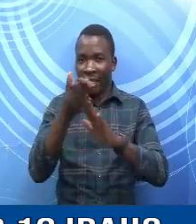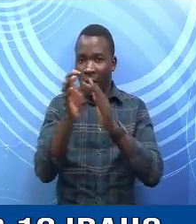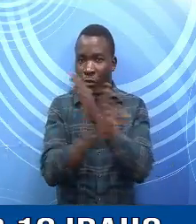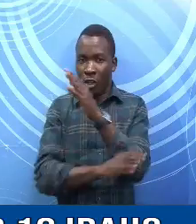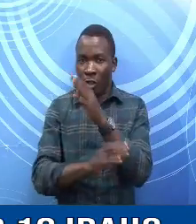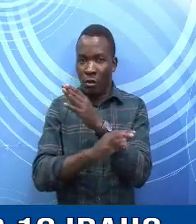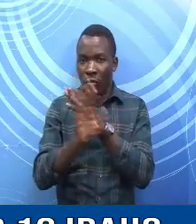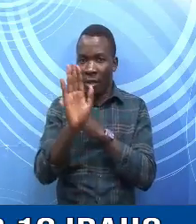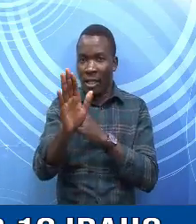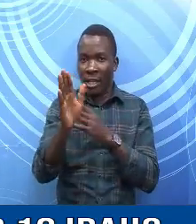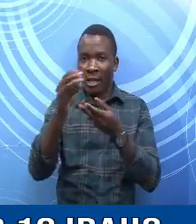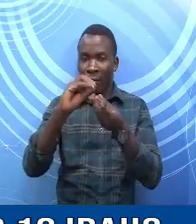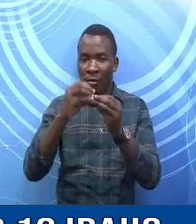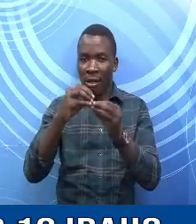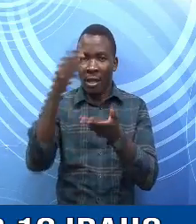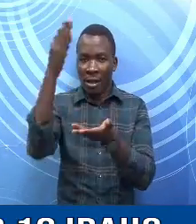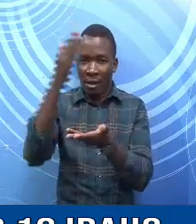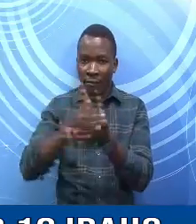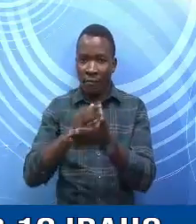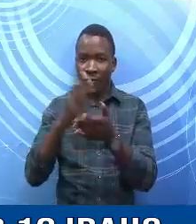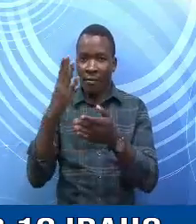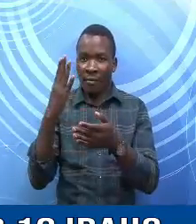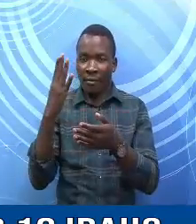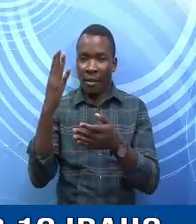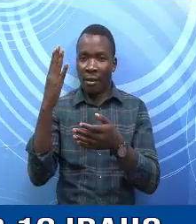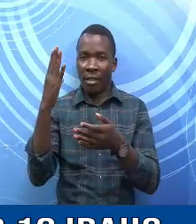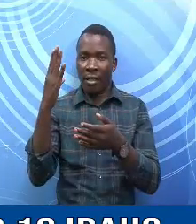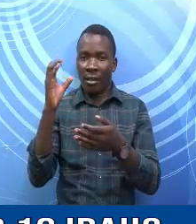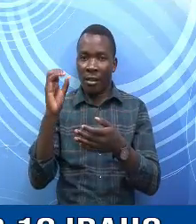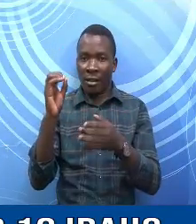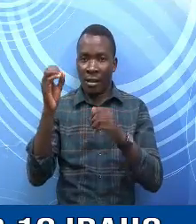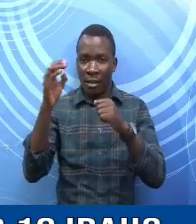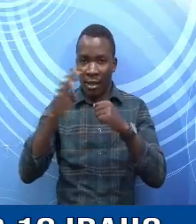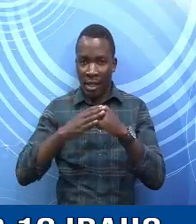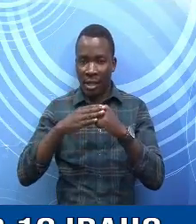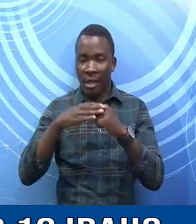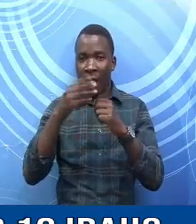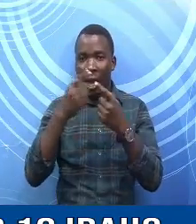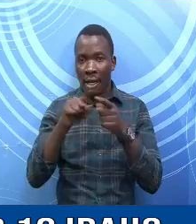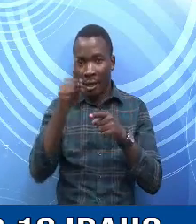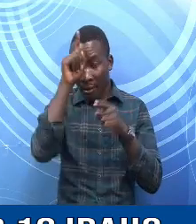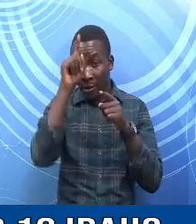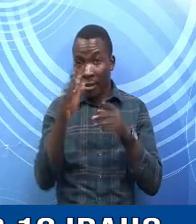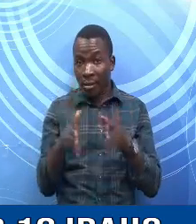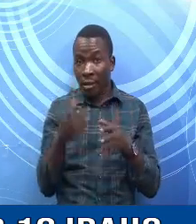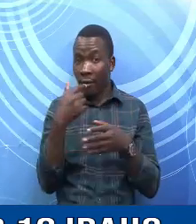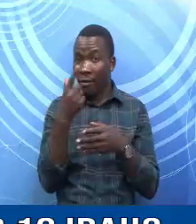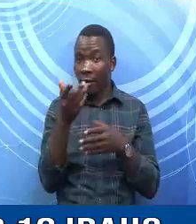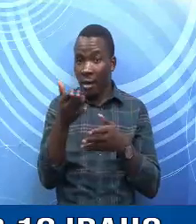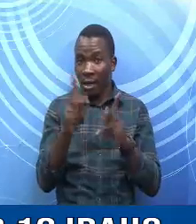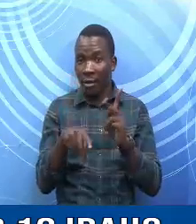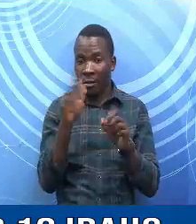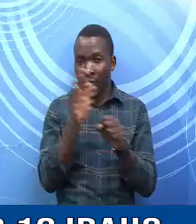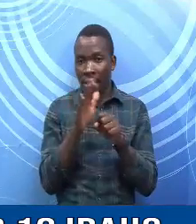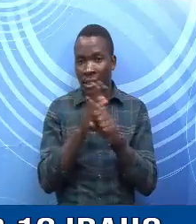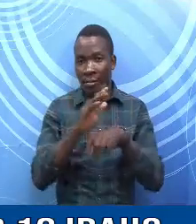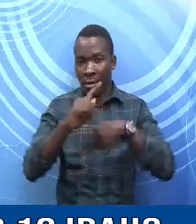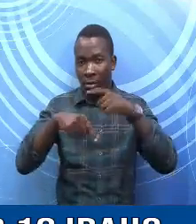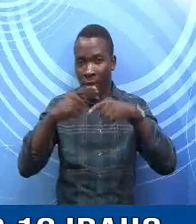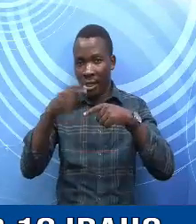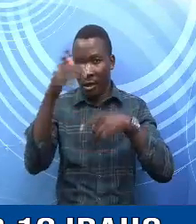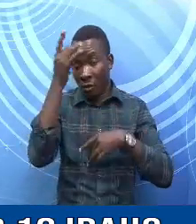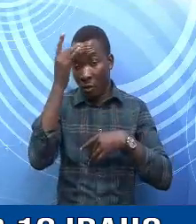ukaba waragaragariye kuri 509 gusa, ariko abaturage bavuga ko abantu benshi cyane bakomeje kurwara bakagira ibibazo byo kunanirwa guhumeka neza, n'ibitaro ngo